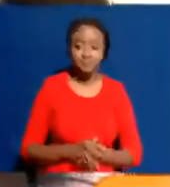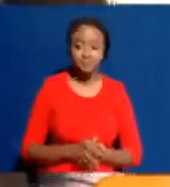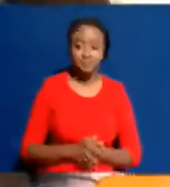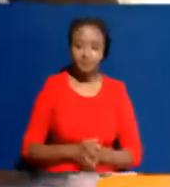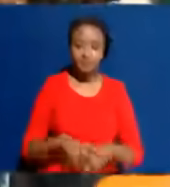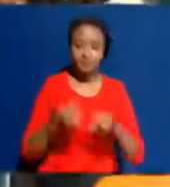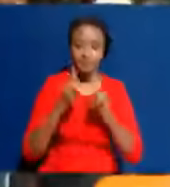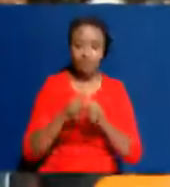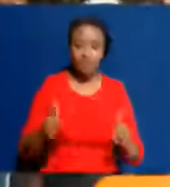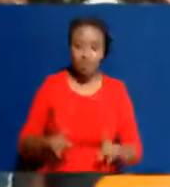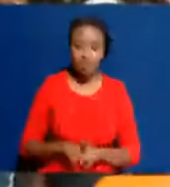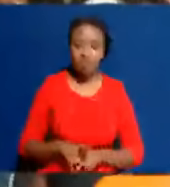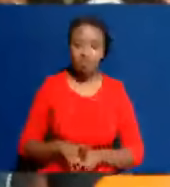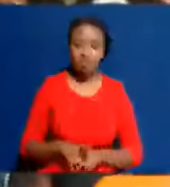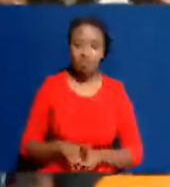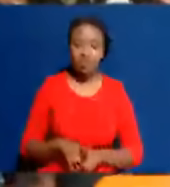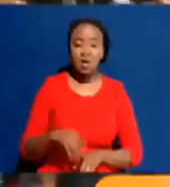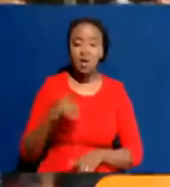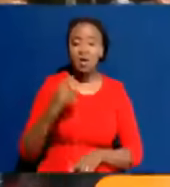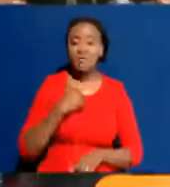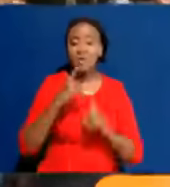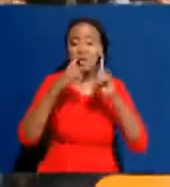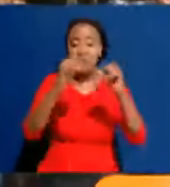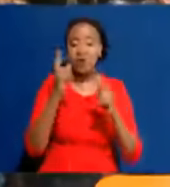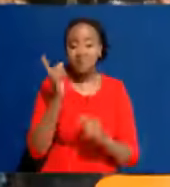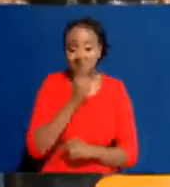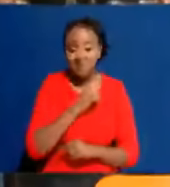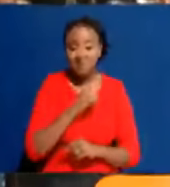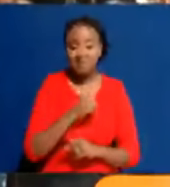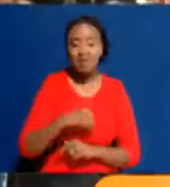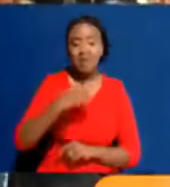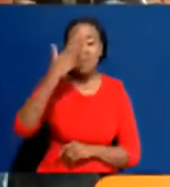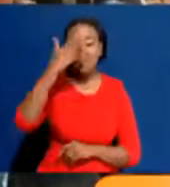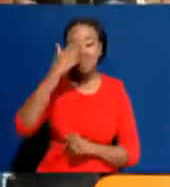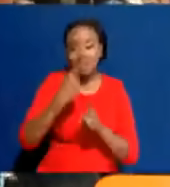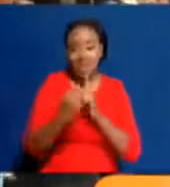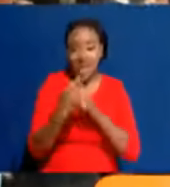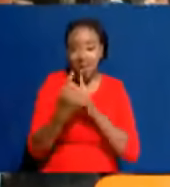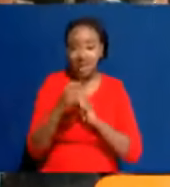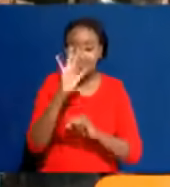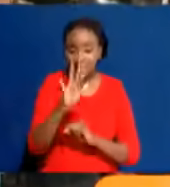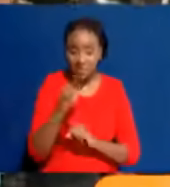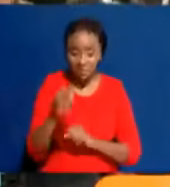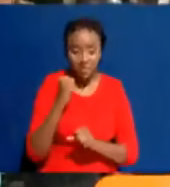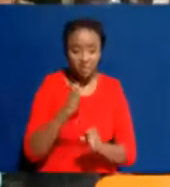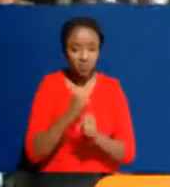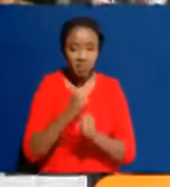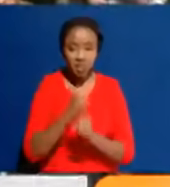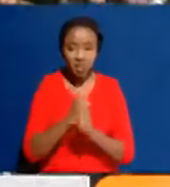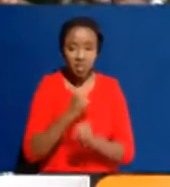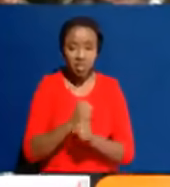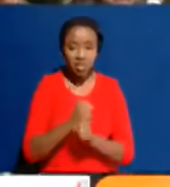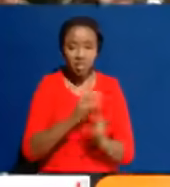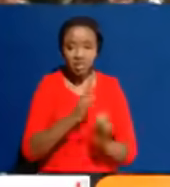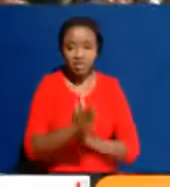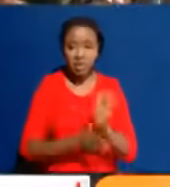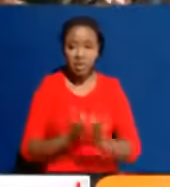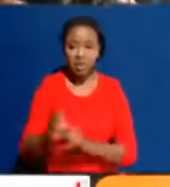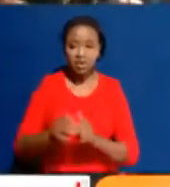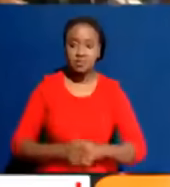to use. Niliwaambia ndani ya miaka mitano tutapanga hiyo kazi. The first 1 billion shillings tayari imewekwa kwa